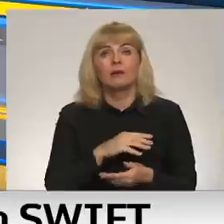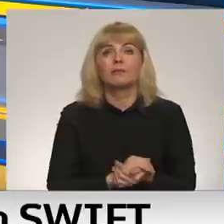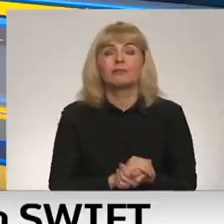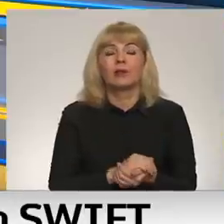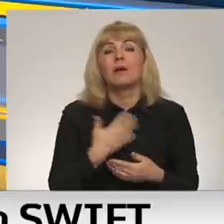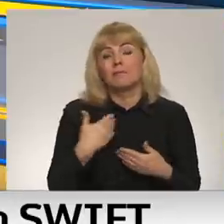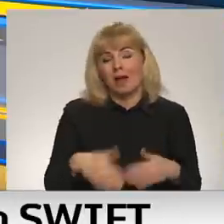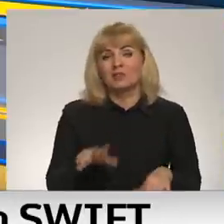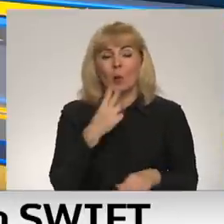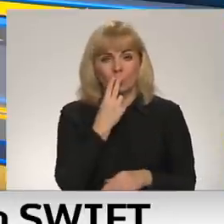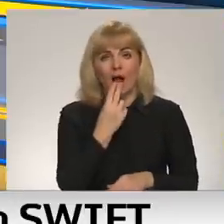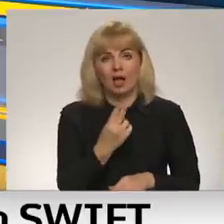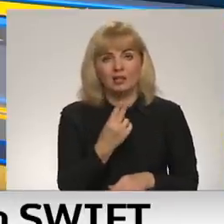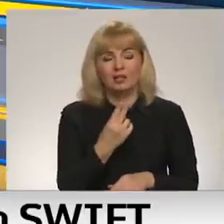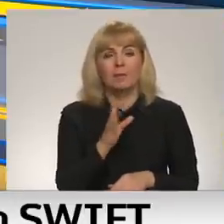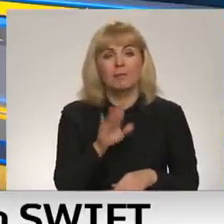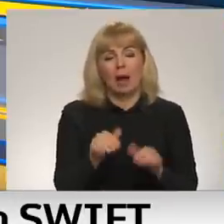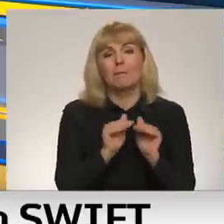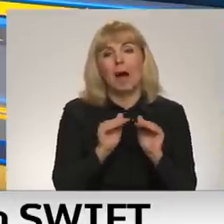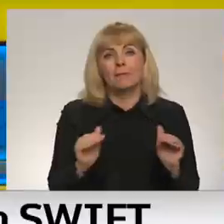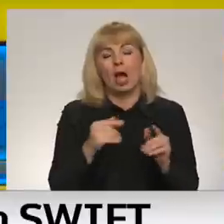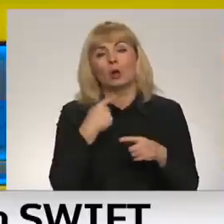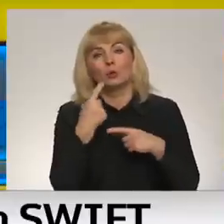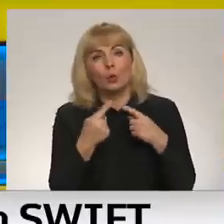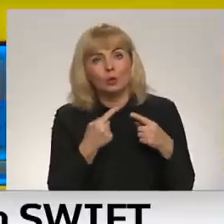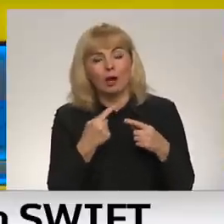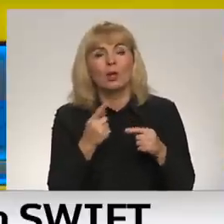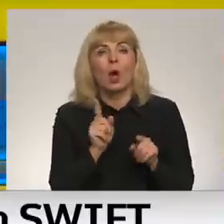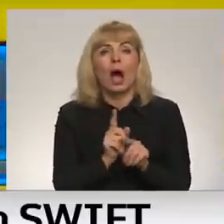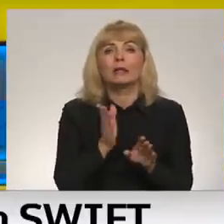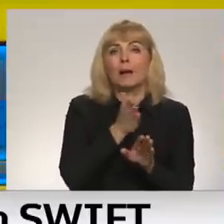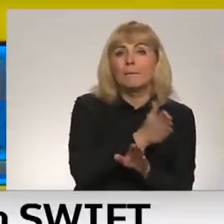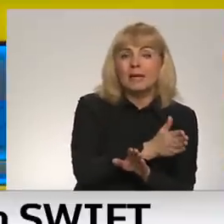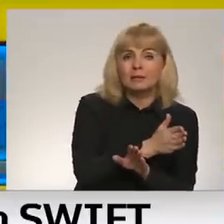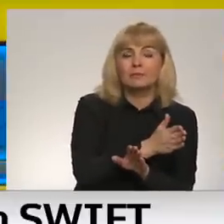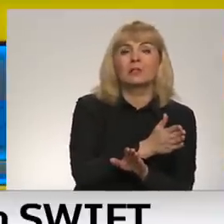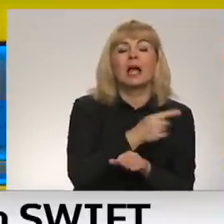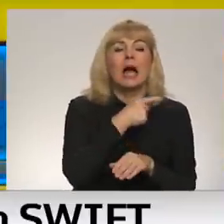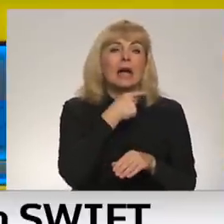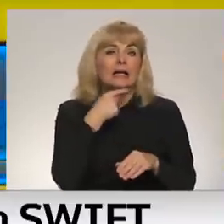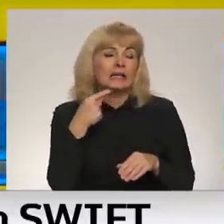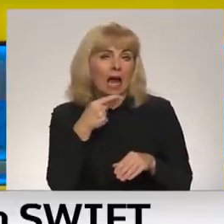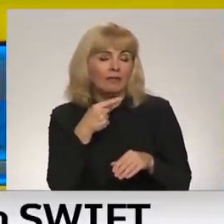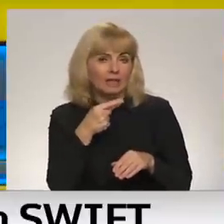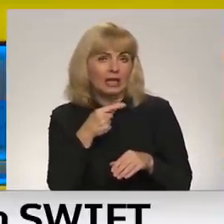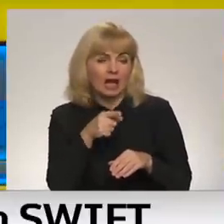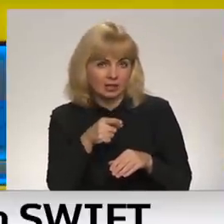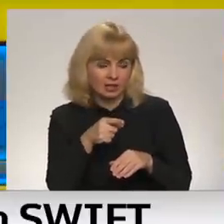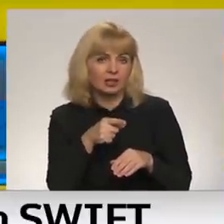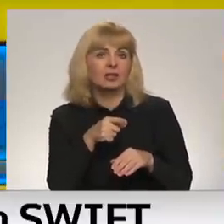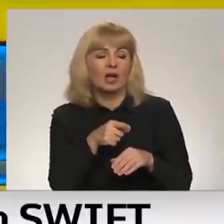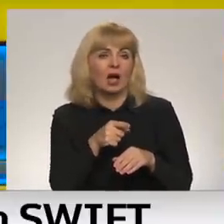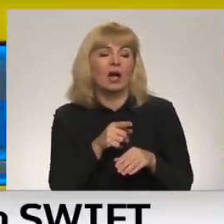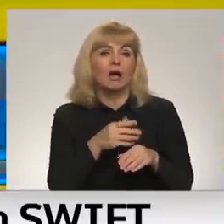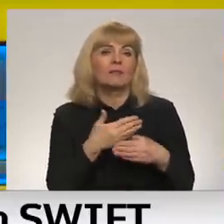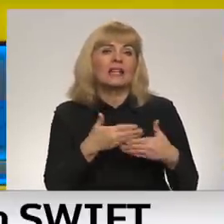mēs redzam, ka par pamieru runāt, un arī tas bija pirms Krievijas izvērstās militārās intervences, Rietumu pasauli